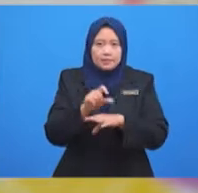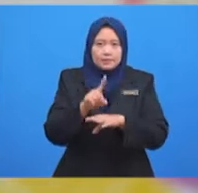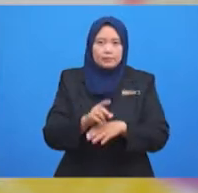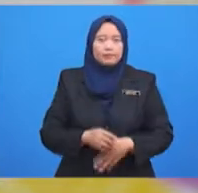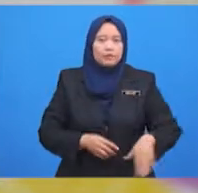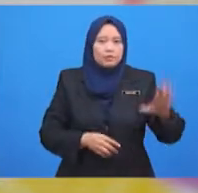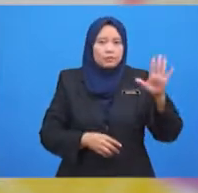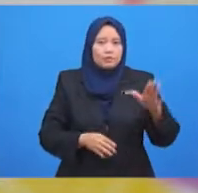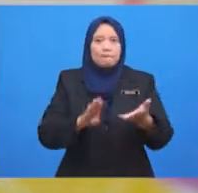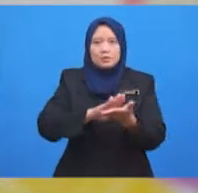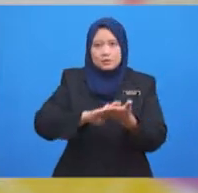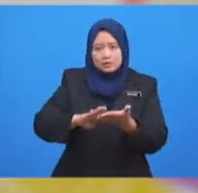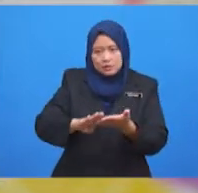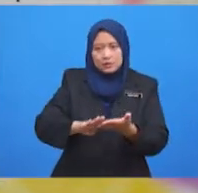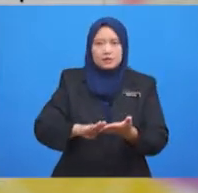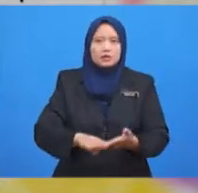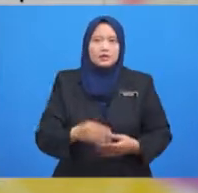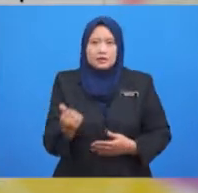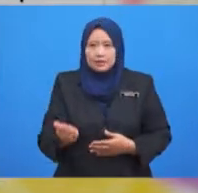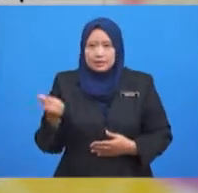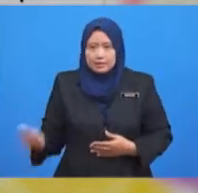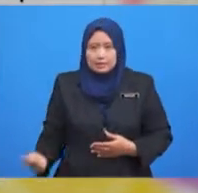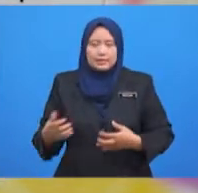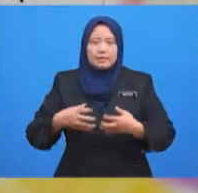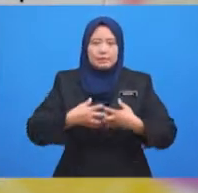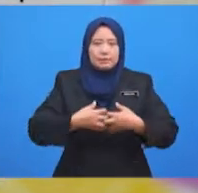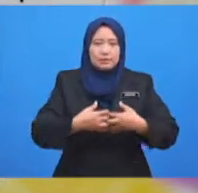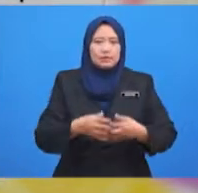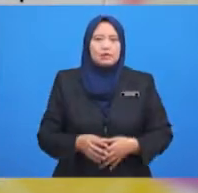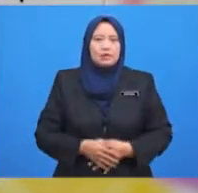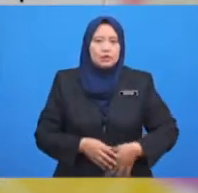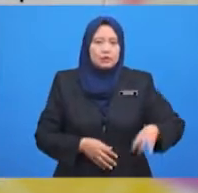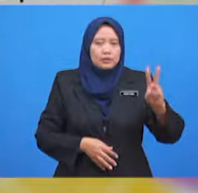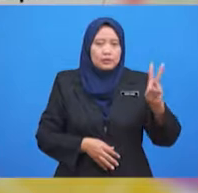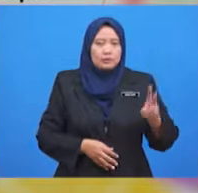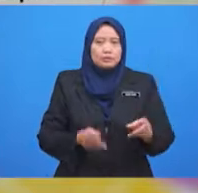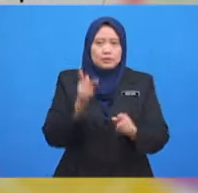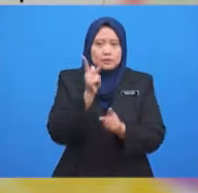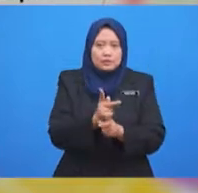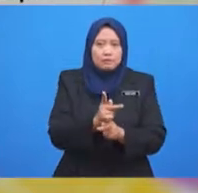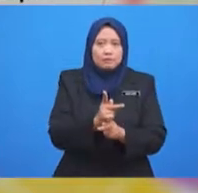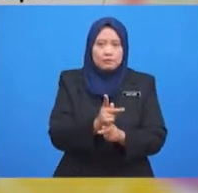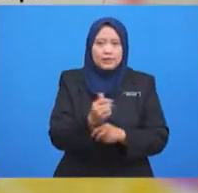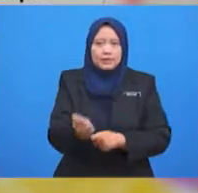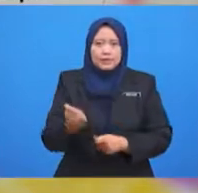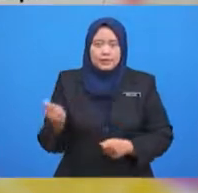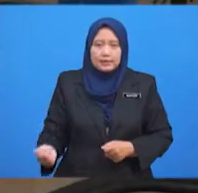mesin. 6. Simpan peralatan, bahan dan mesin di tempat asal.